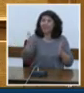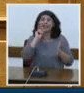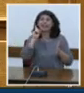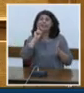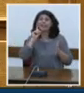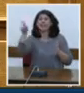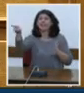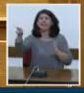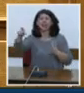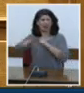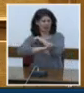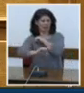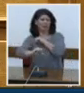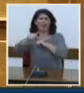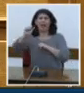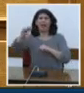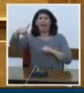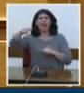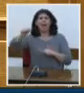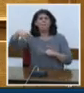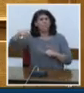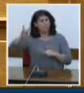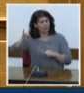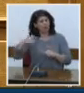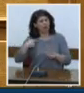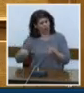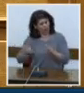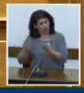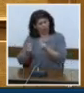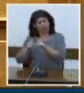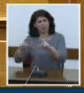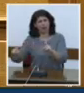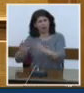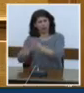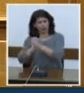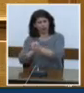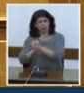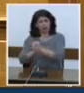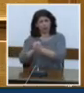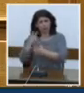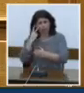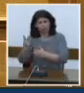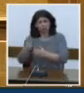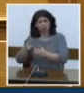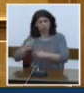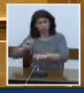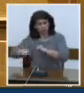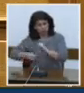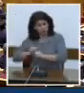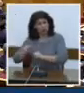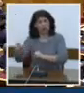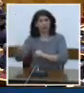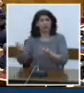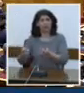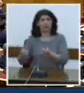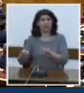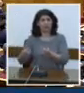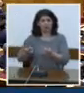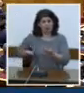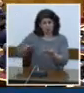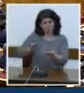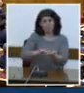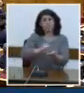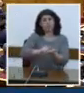αναφέρεται, relentless efforts delivering where others failed. Τα καταθέτω στα πρακτικά.